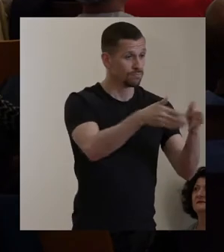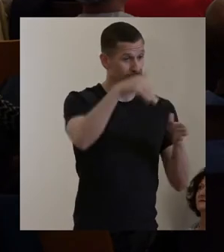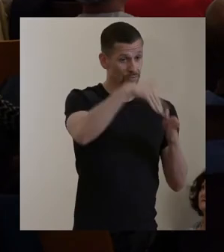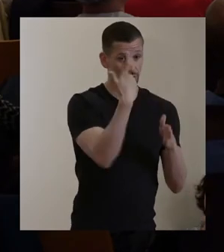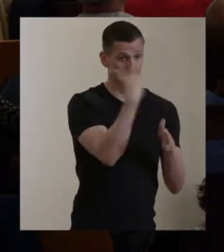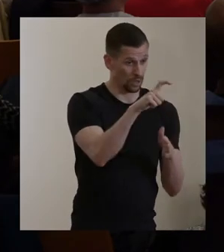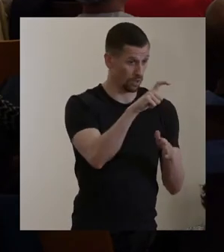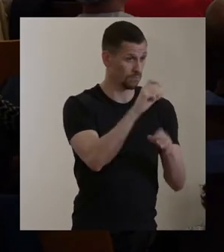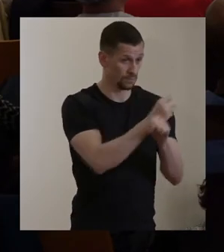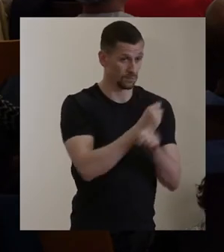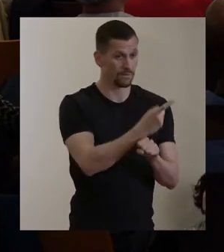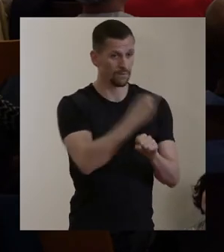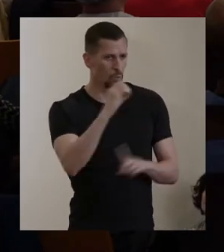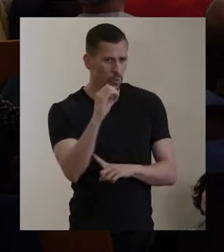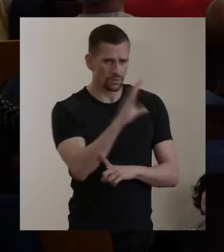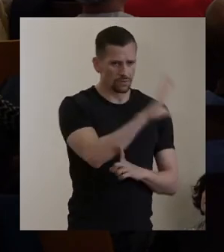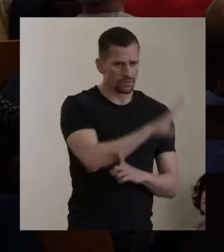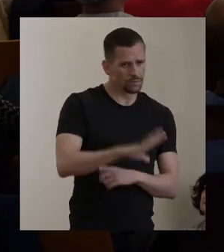Barbade.